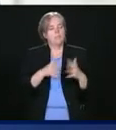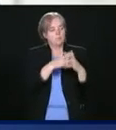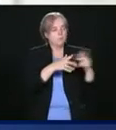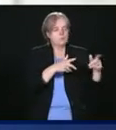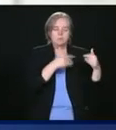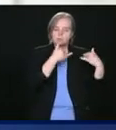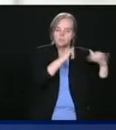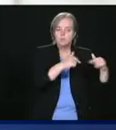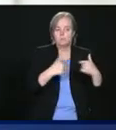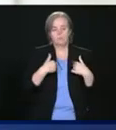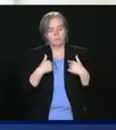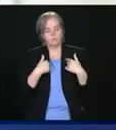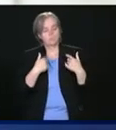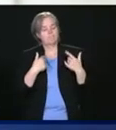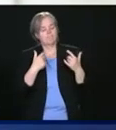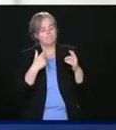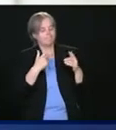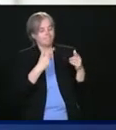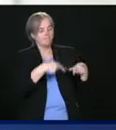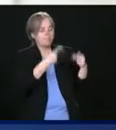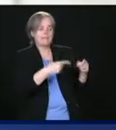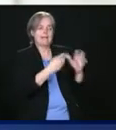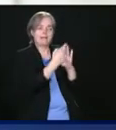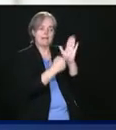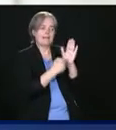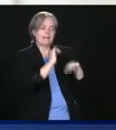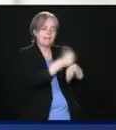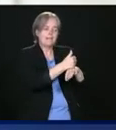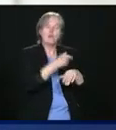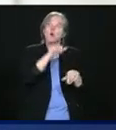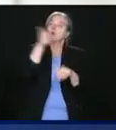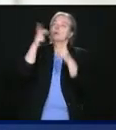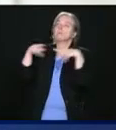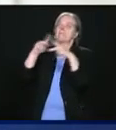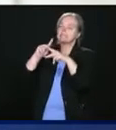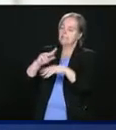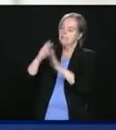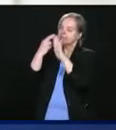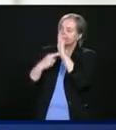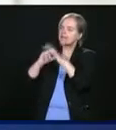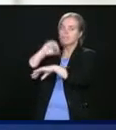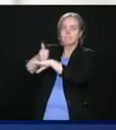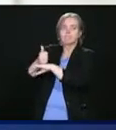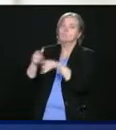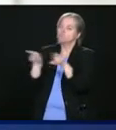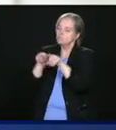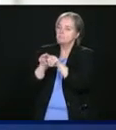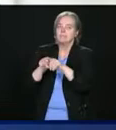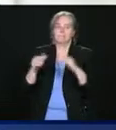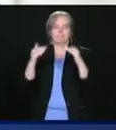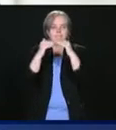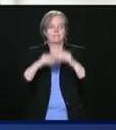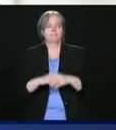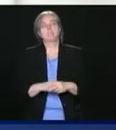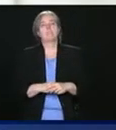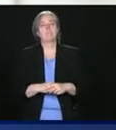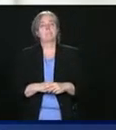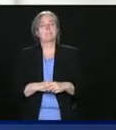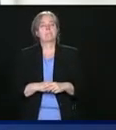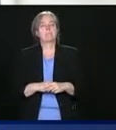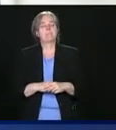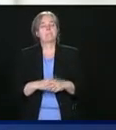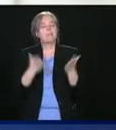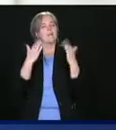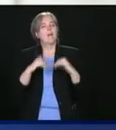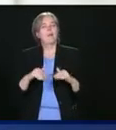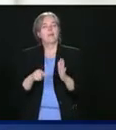pour tous les autres pays pendant encore un bon nombre de semaines. Okay. We made the decision a number